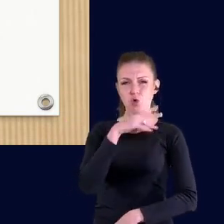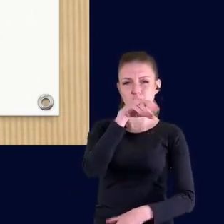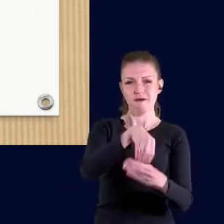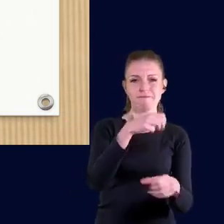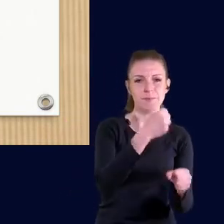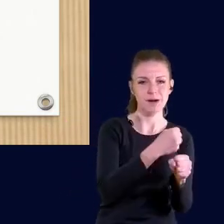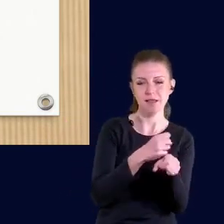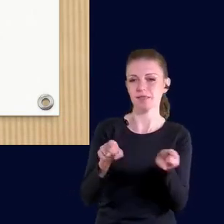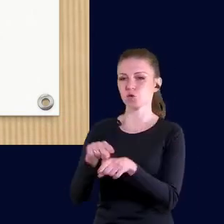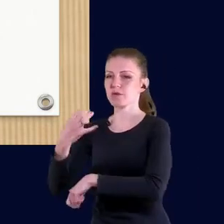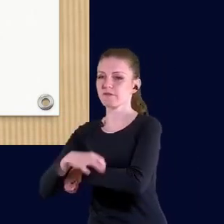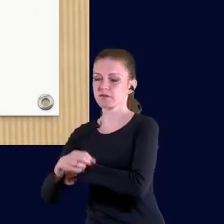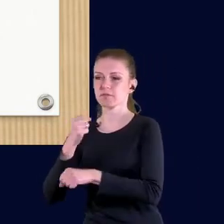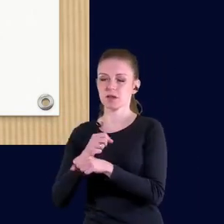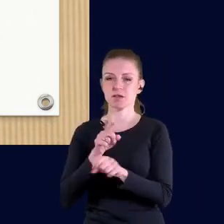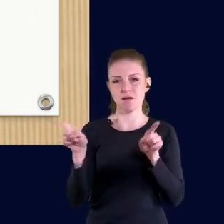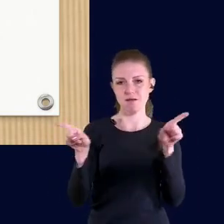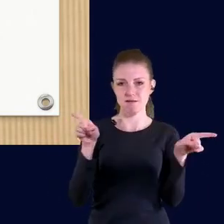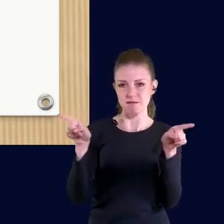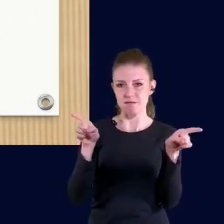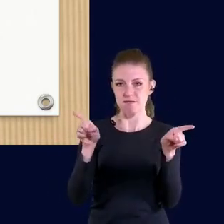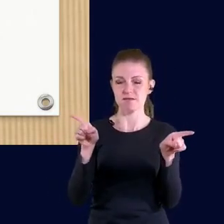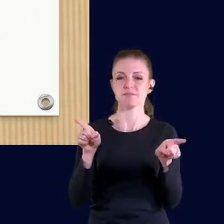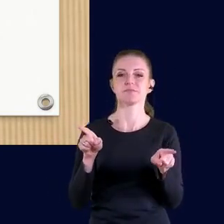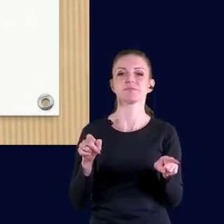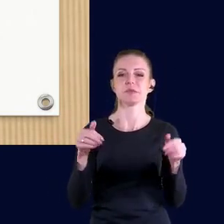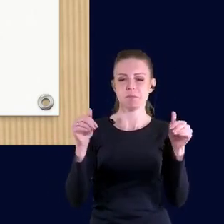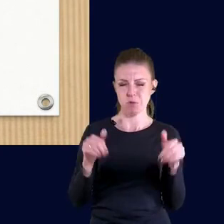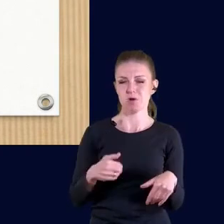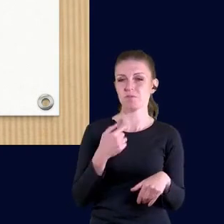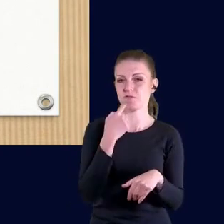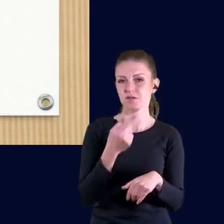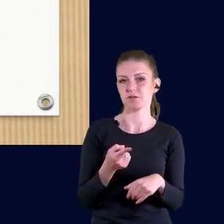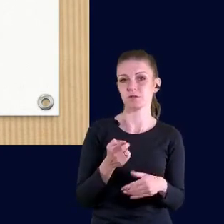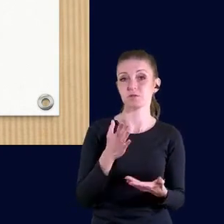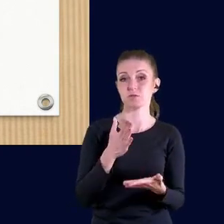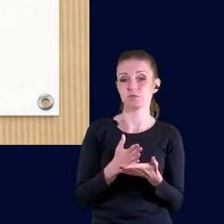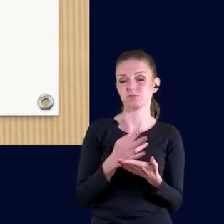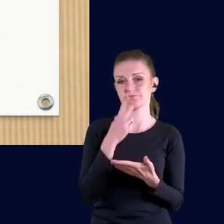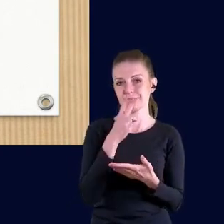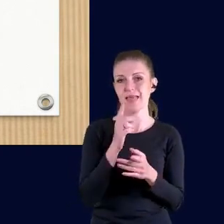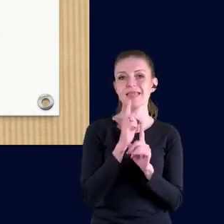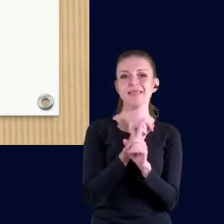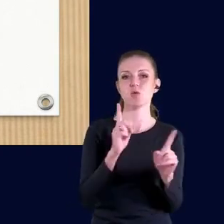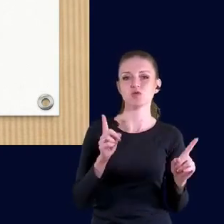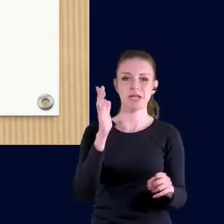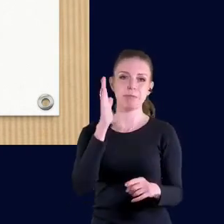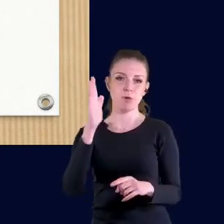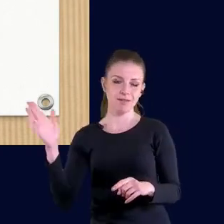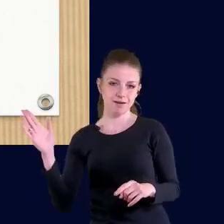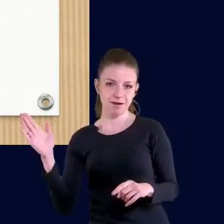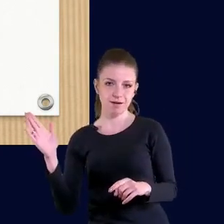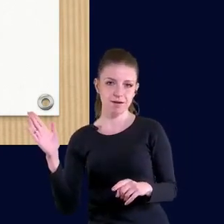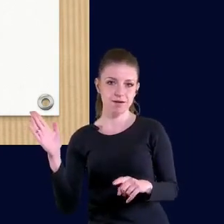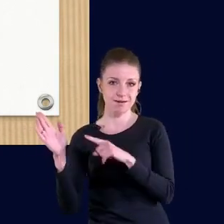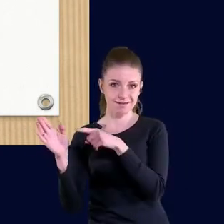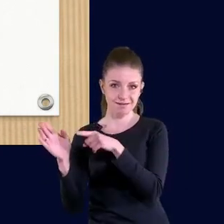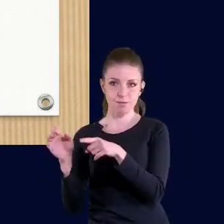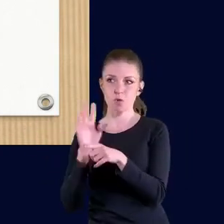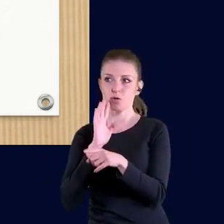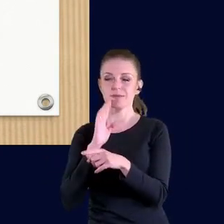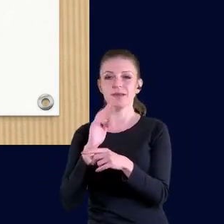równolegle też na Uniwersytecie mogę powiedzieć o tym że nauczyciel Bibliotekarz jest pewnego rodzaju